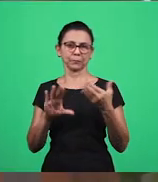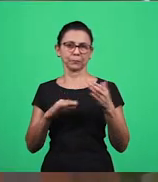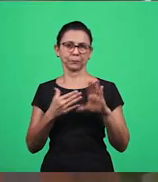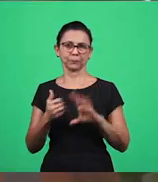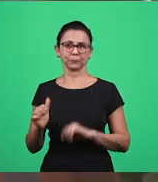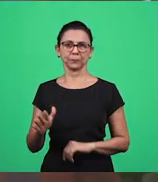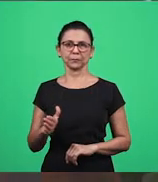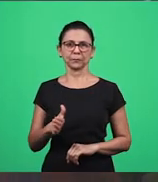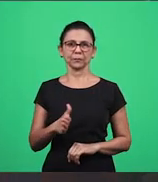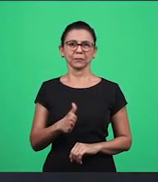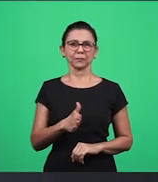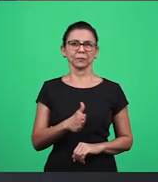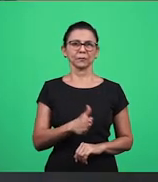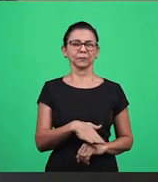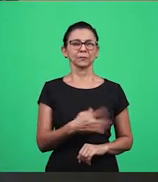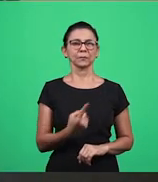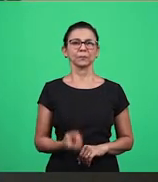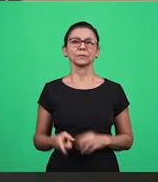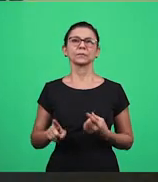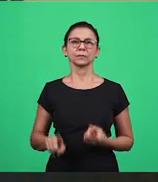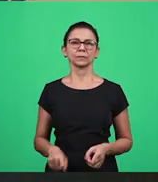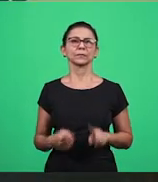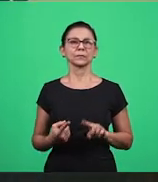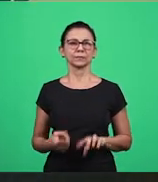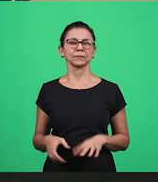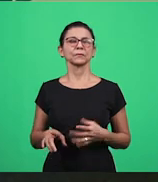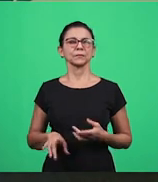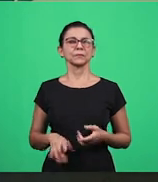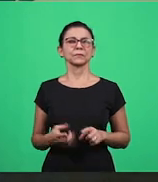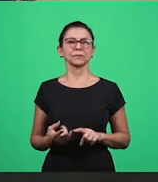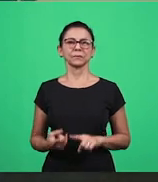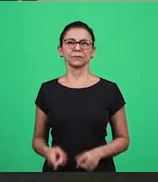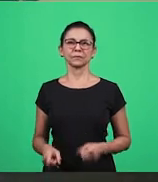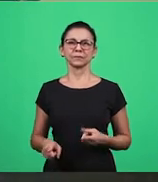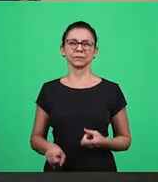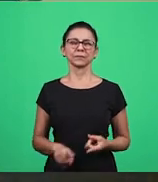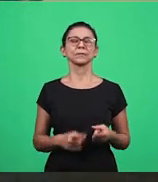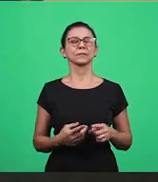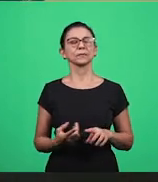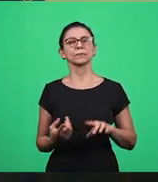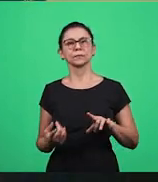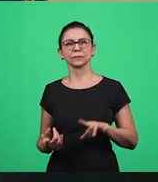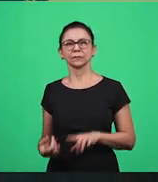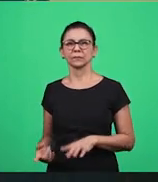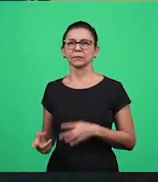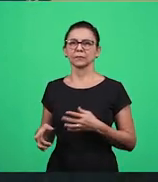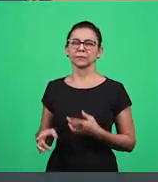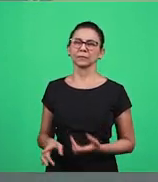споем еще один псалом Господу.